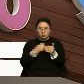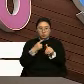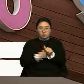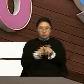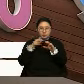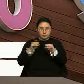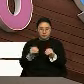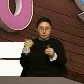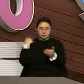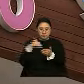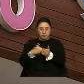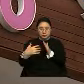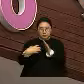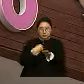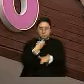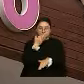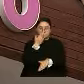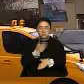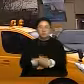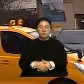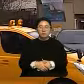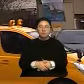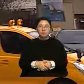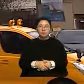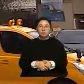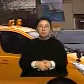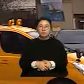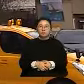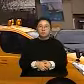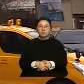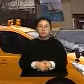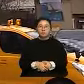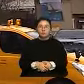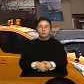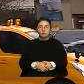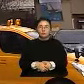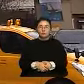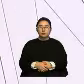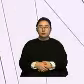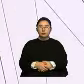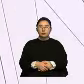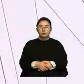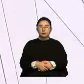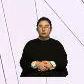중지돼 남은 금액은 고양시가 환수합니다. 딜라이브 서울경제케이블TV 전진합니다.